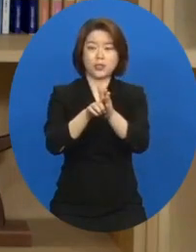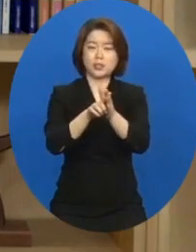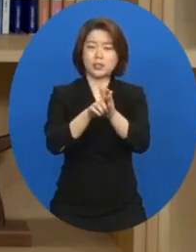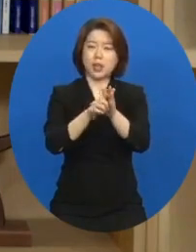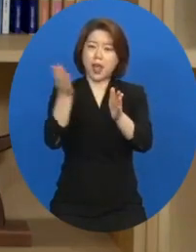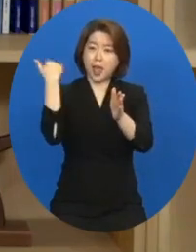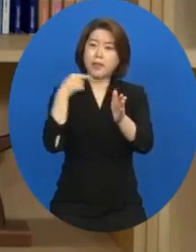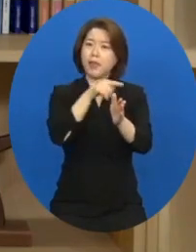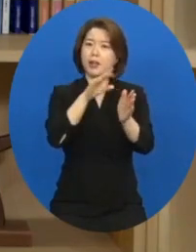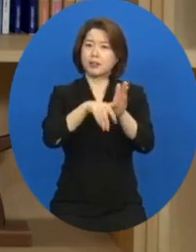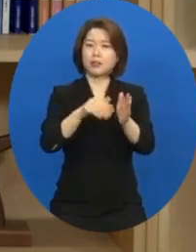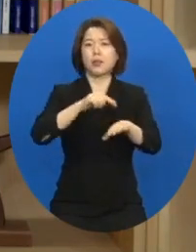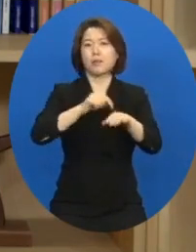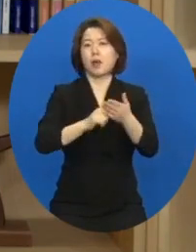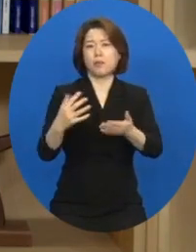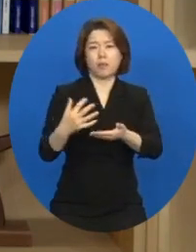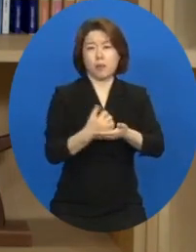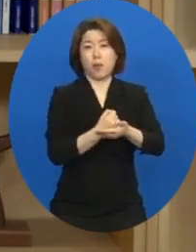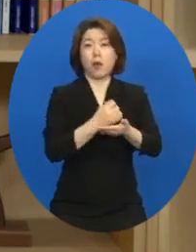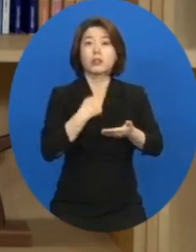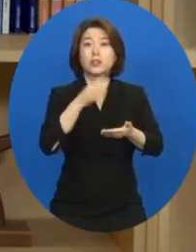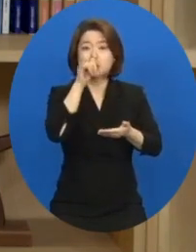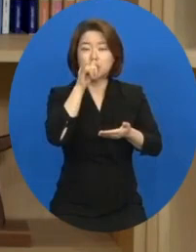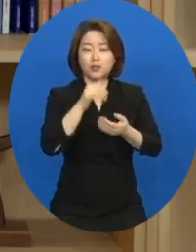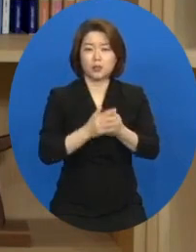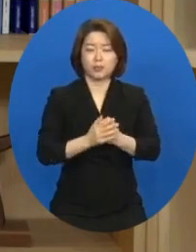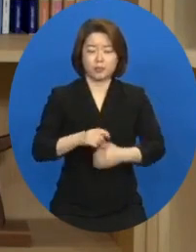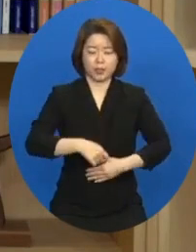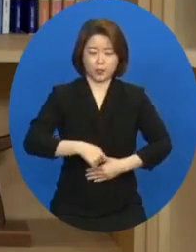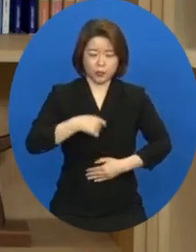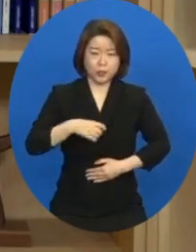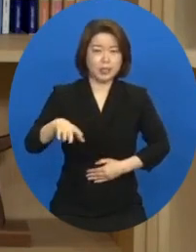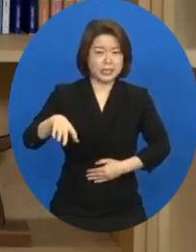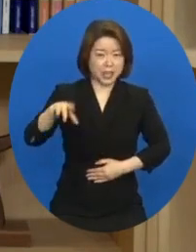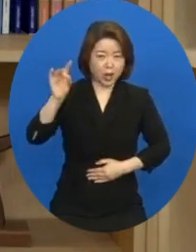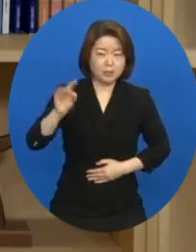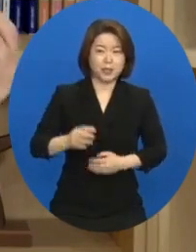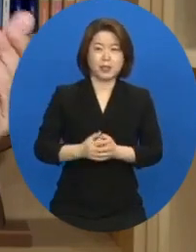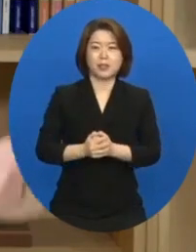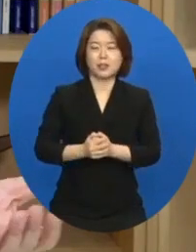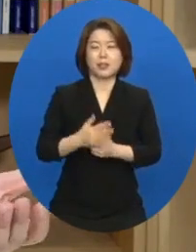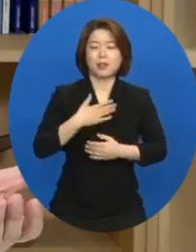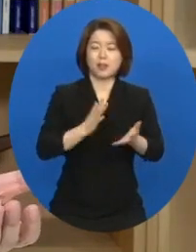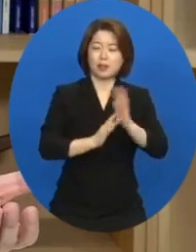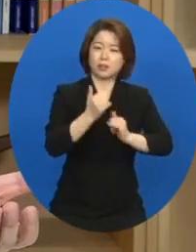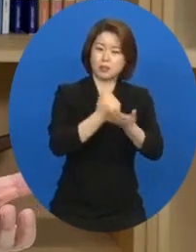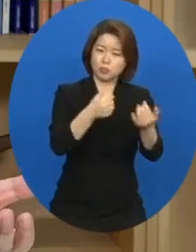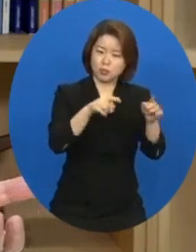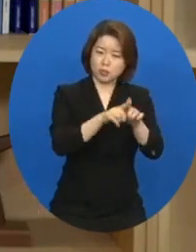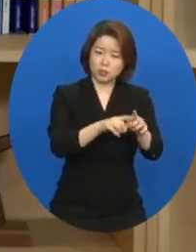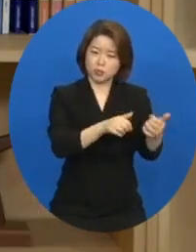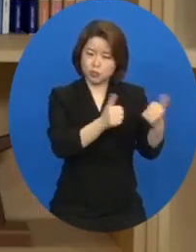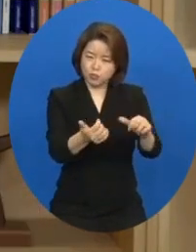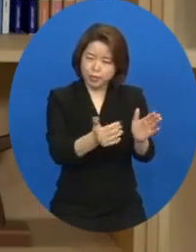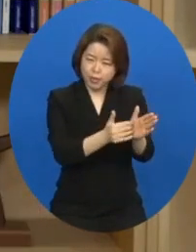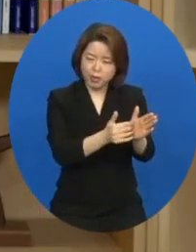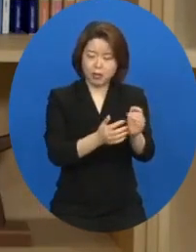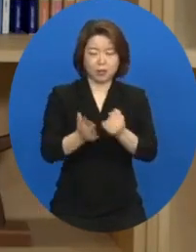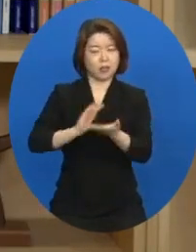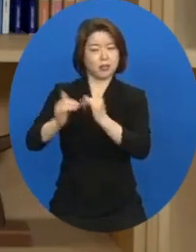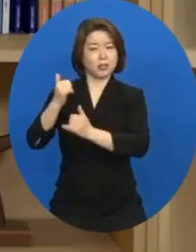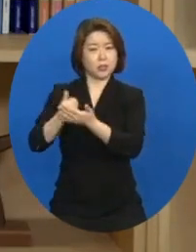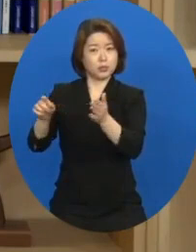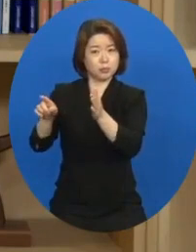제 마음을 사로잡아 썼습니다 저도 솔직히 처음에는 내가 예수님과 함께 이미 죽었다 예수를 믿는